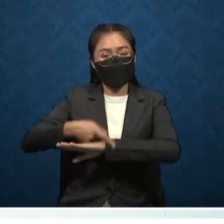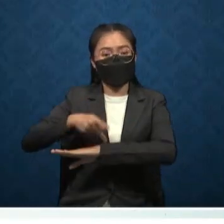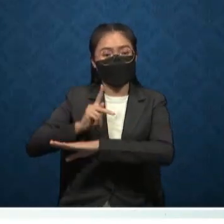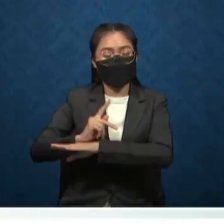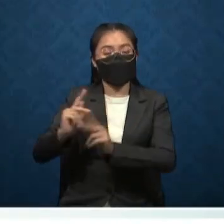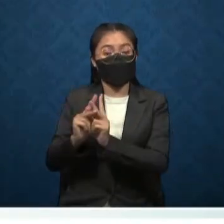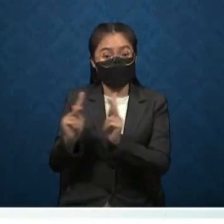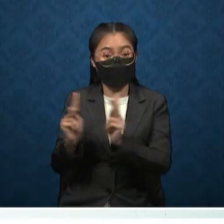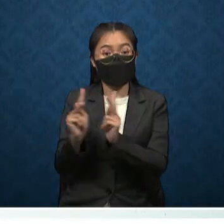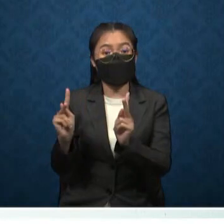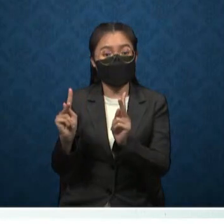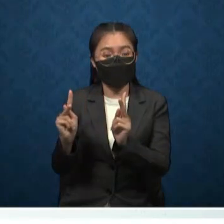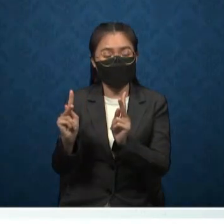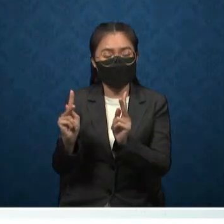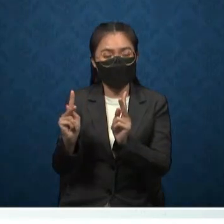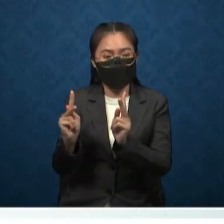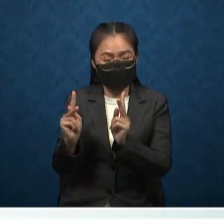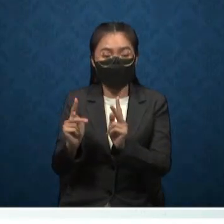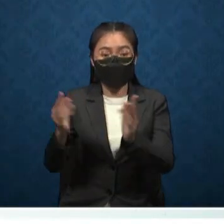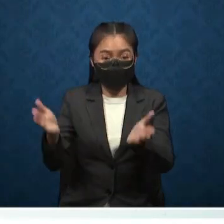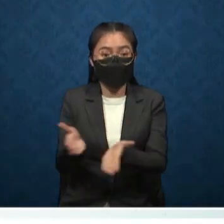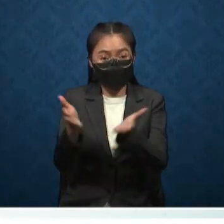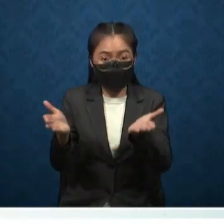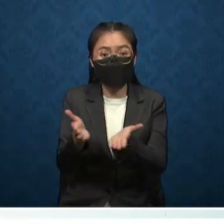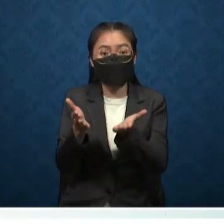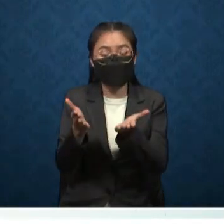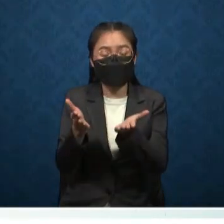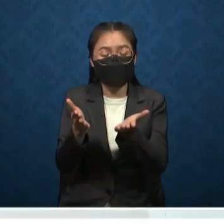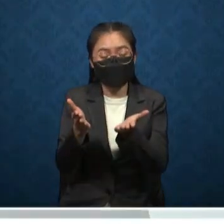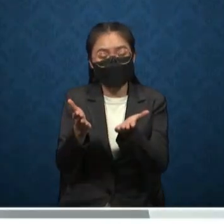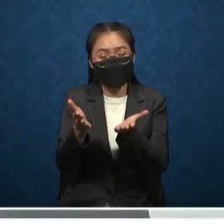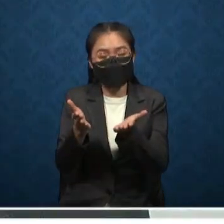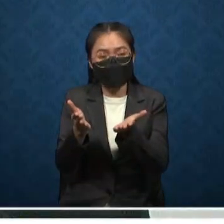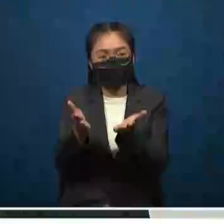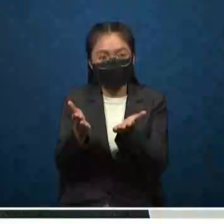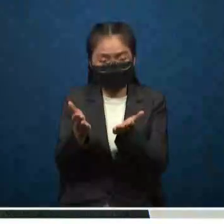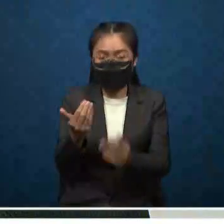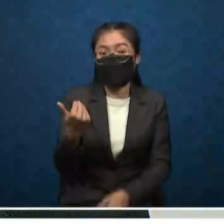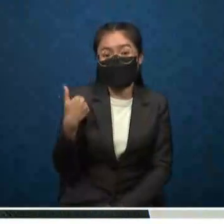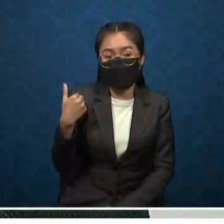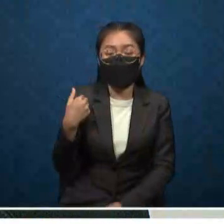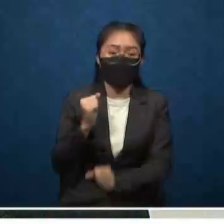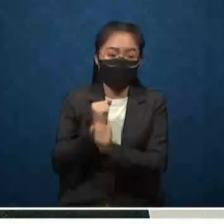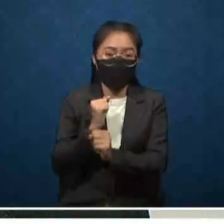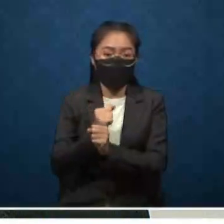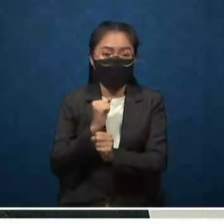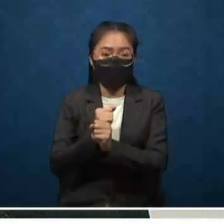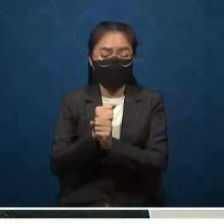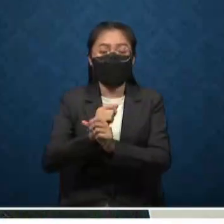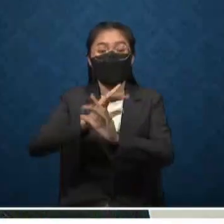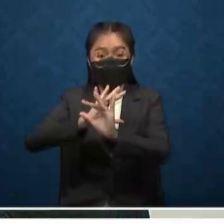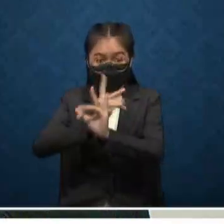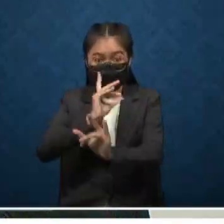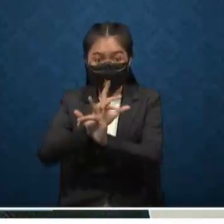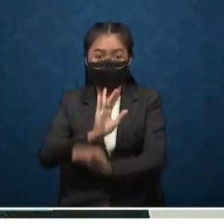ว่า การส่งเสิริม ให้มีการผลิตสุรา